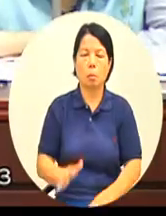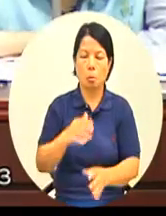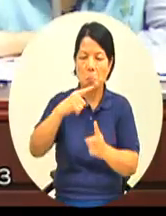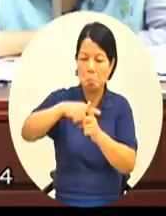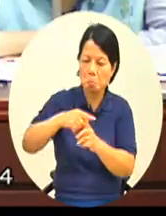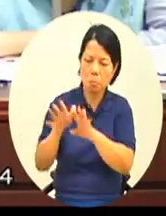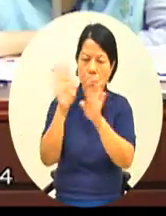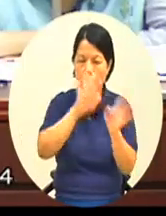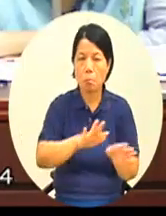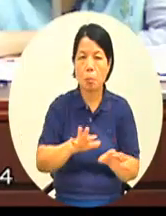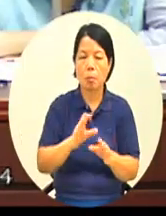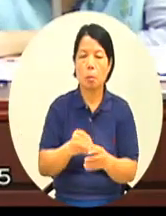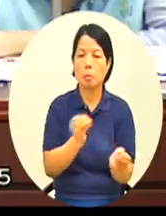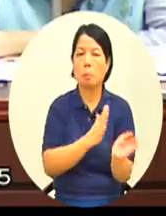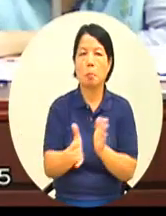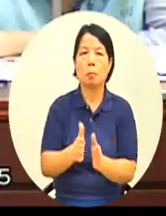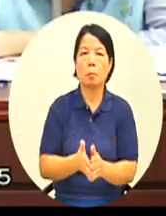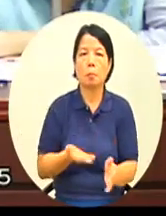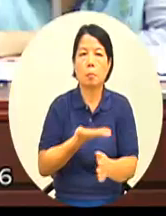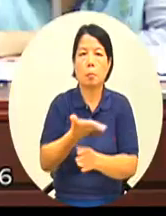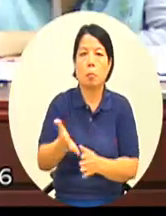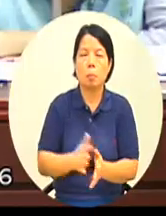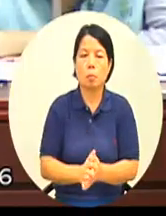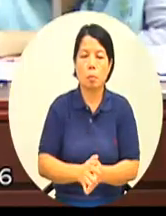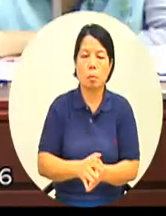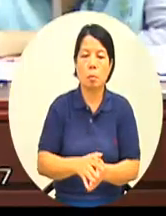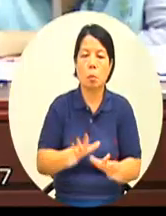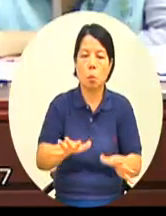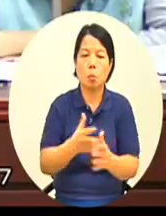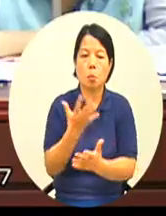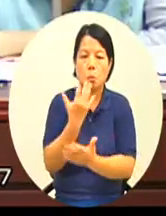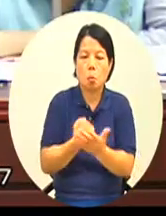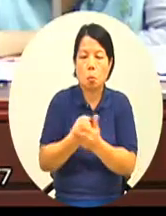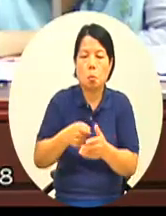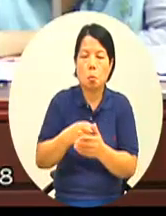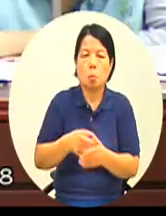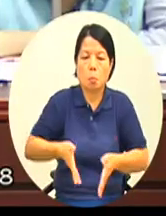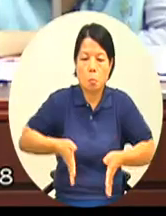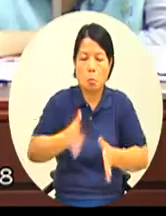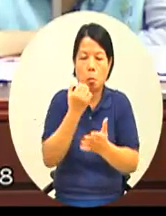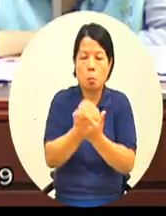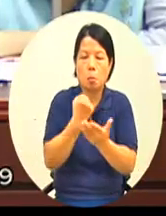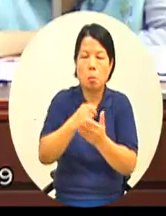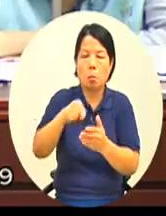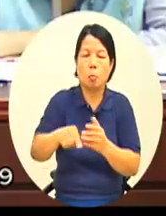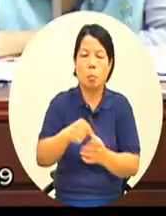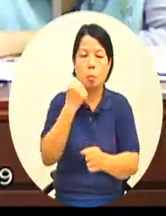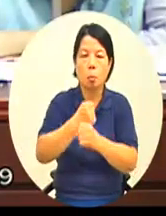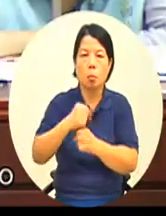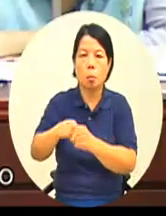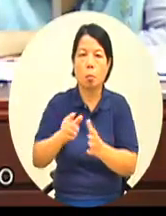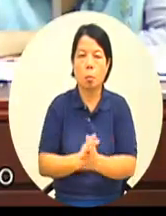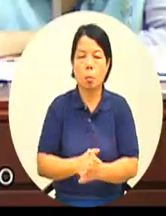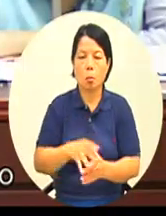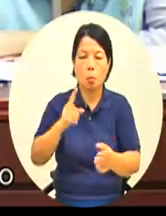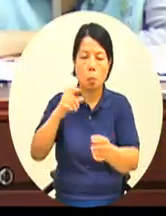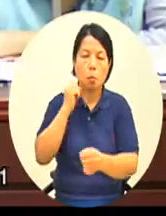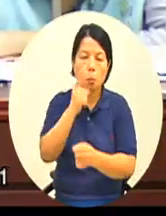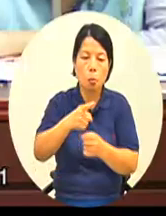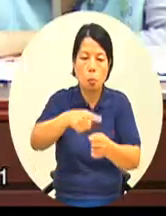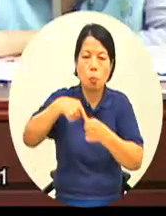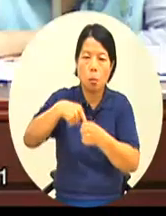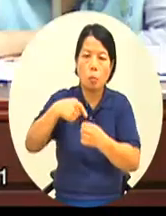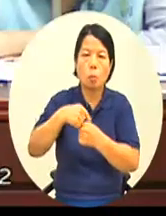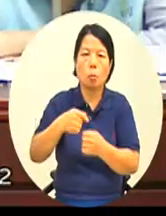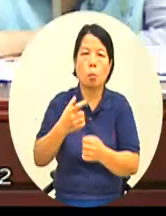下，没有办法让我们的子弟留在在地就业。我们希望提高整个薪资水准，提高我们高雄市的劳动条